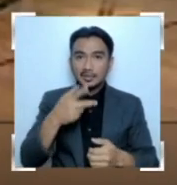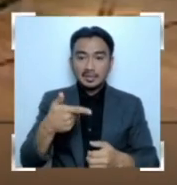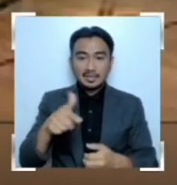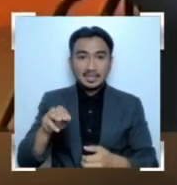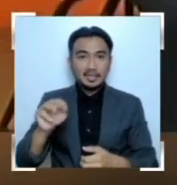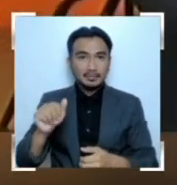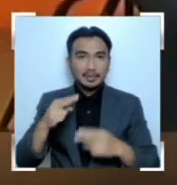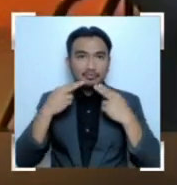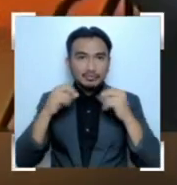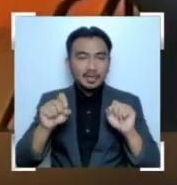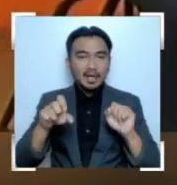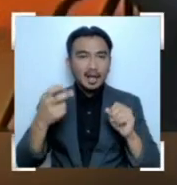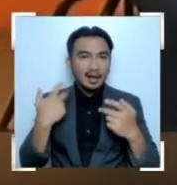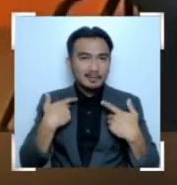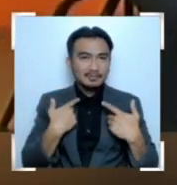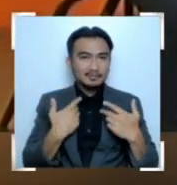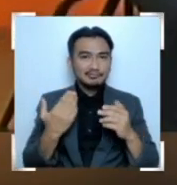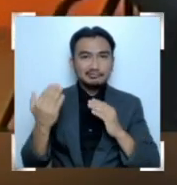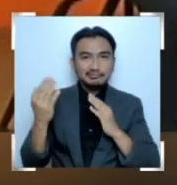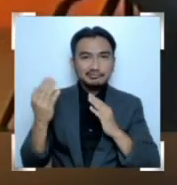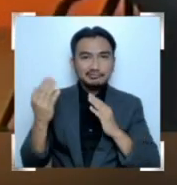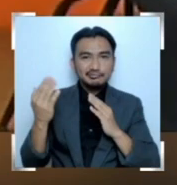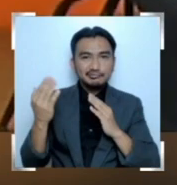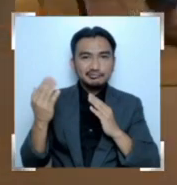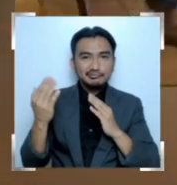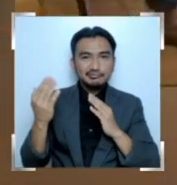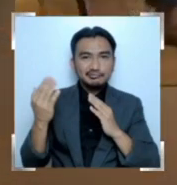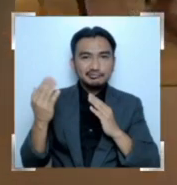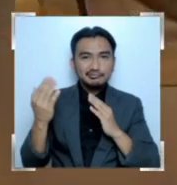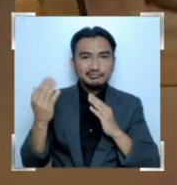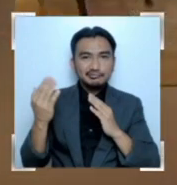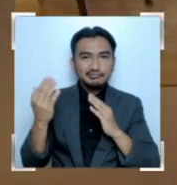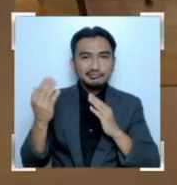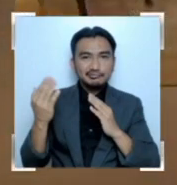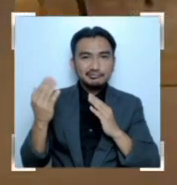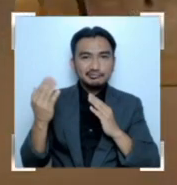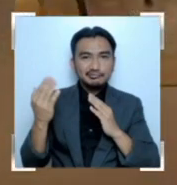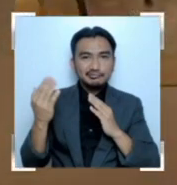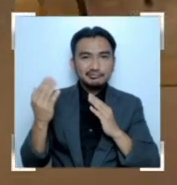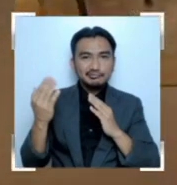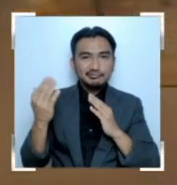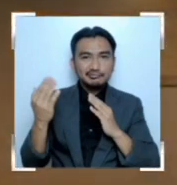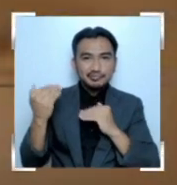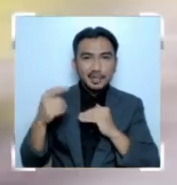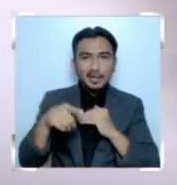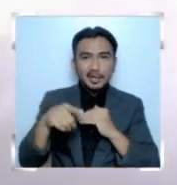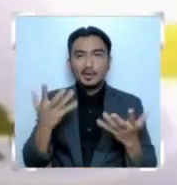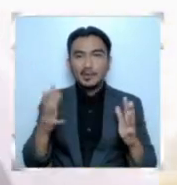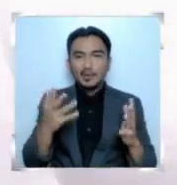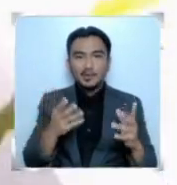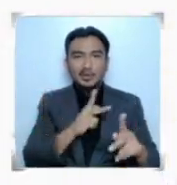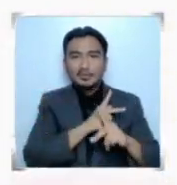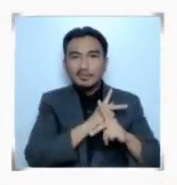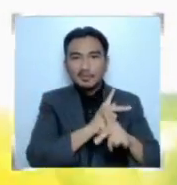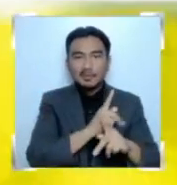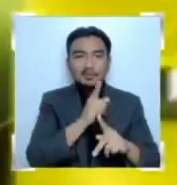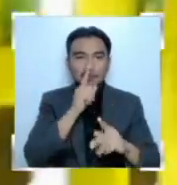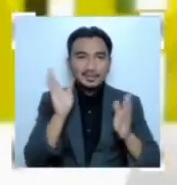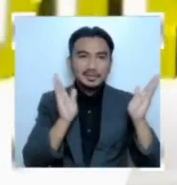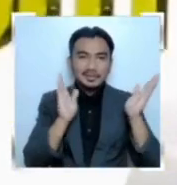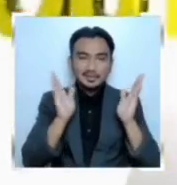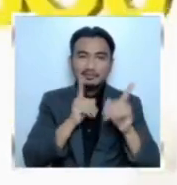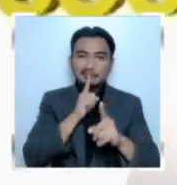ang balitang walang kinikilingan, walang pinoprotektahan, na may ala-e-twist. At di lamang